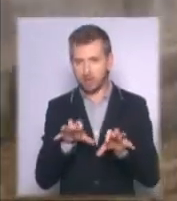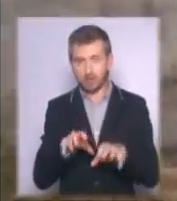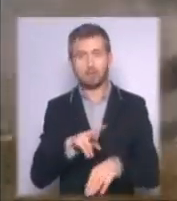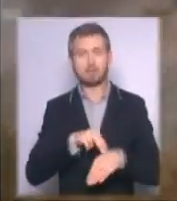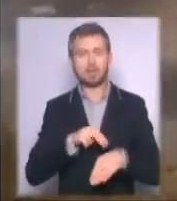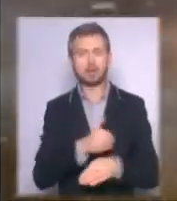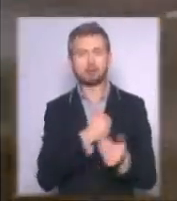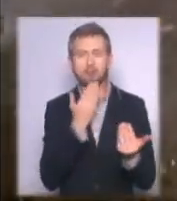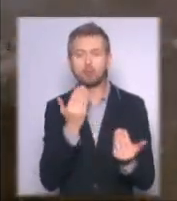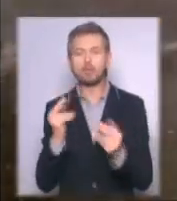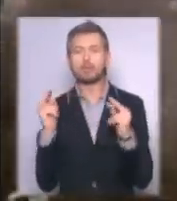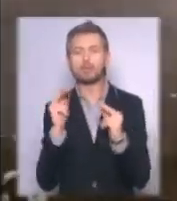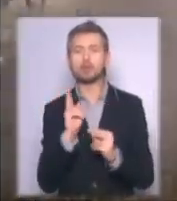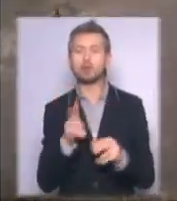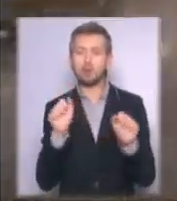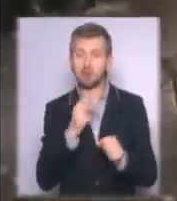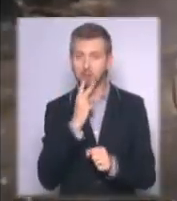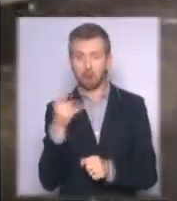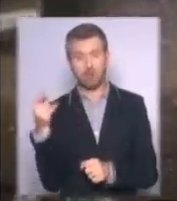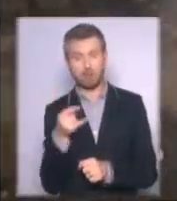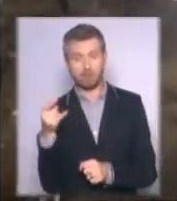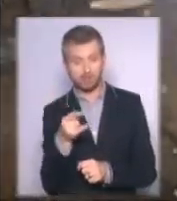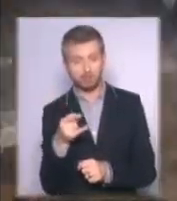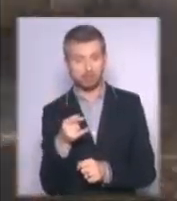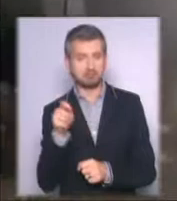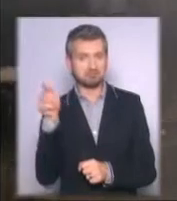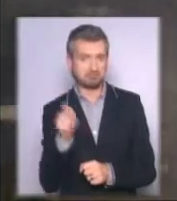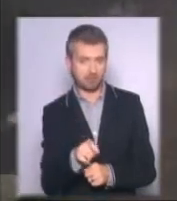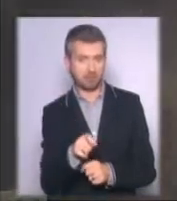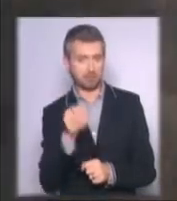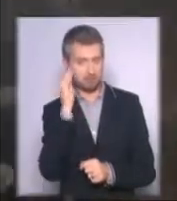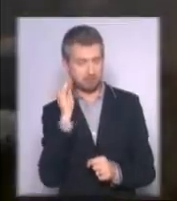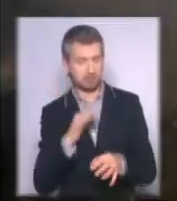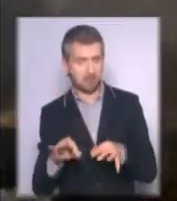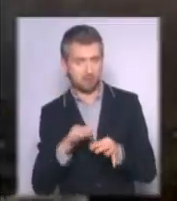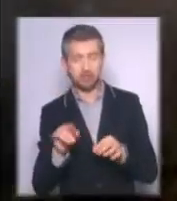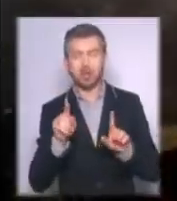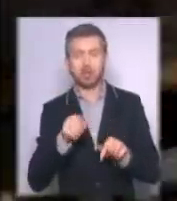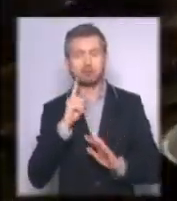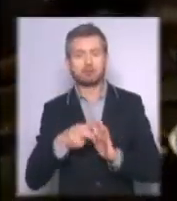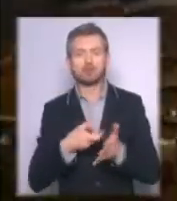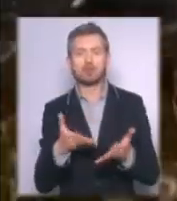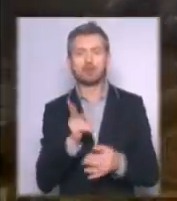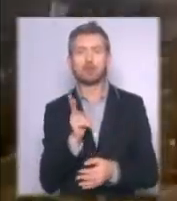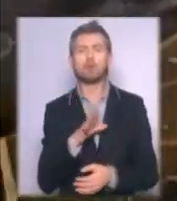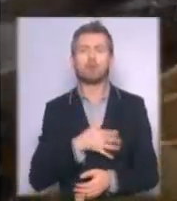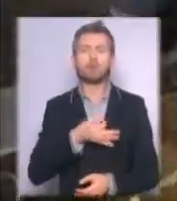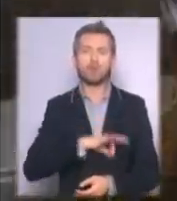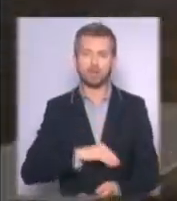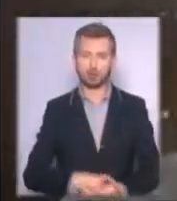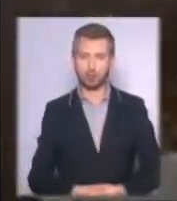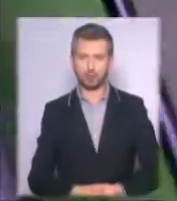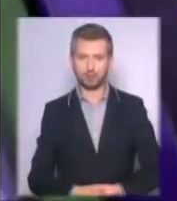опитати свідків, які могли бачити автівки, на яких приїхали підпалювачі, а також з'ясувати, кому це було вигідно.